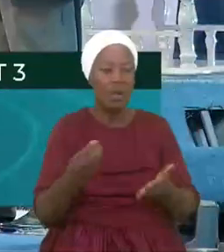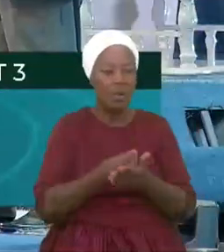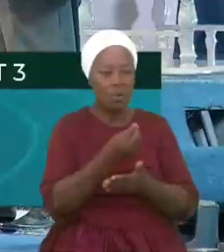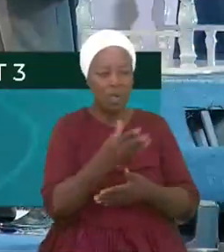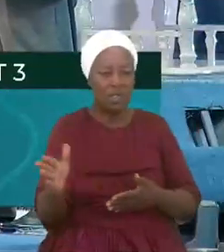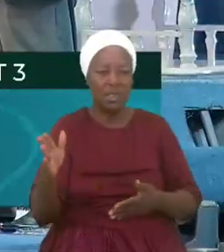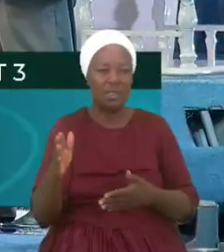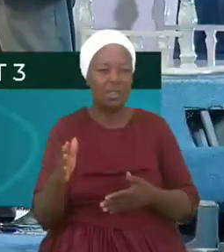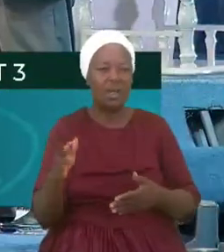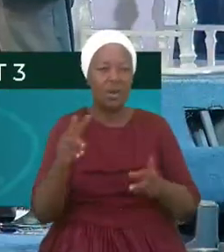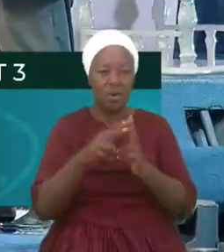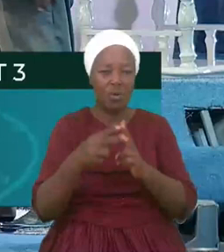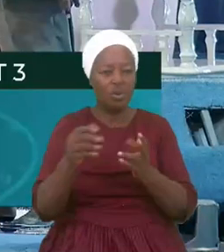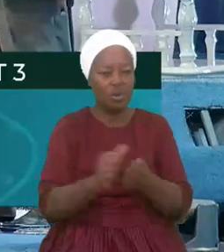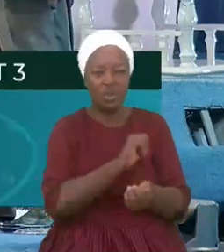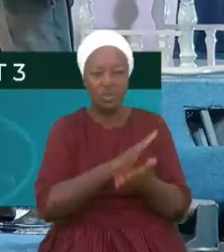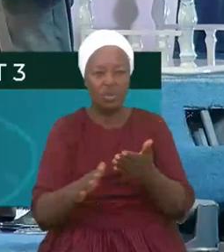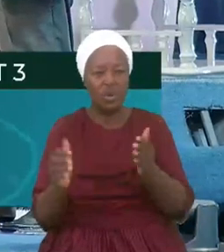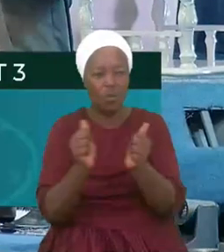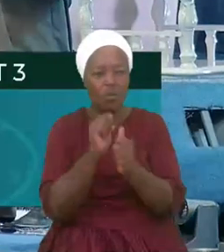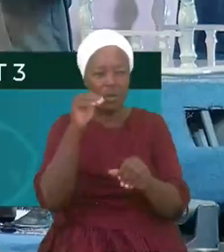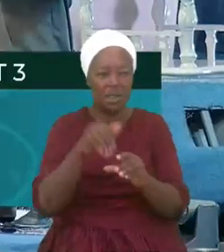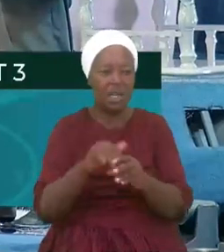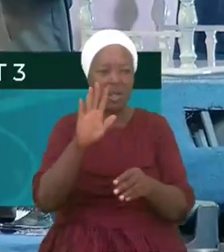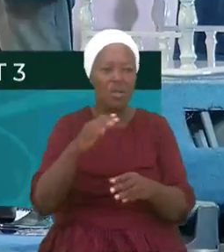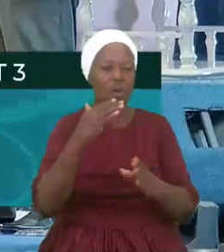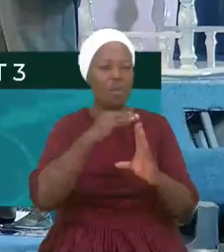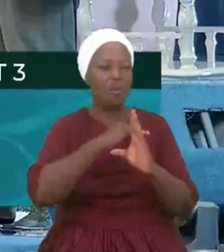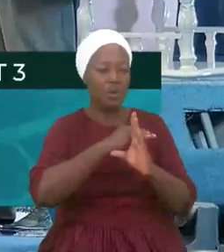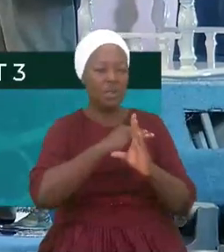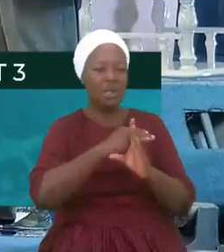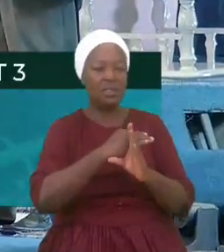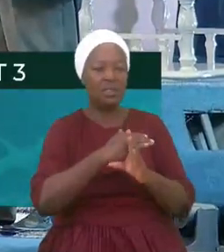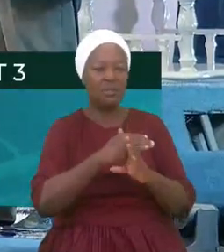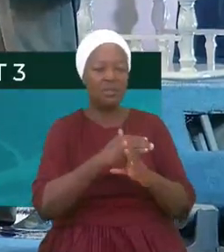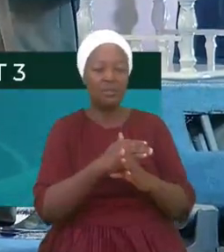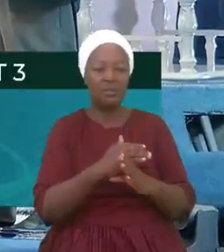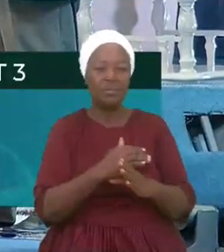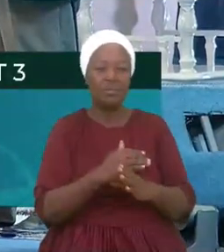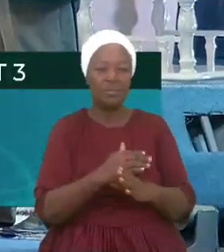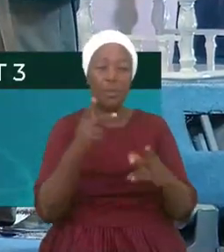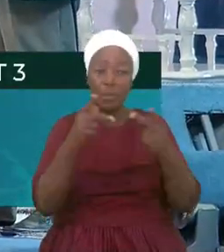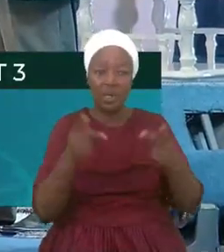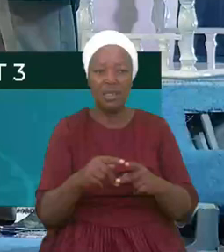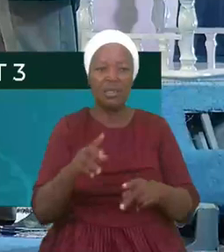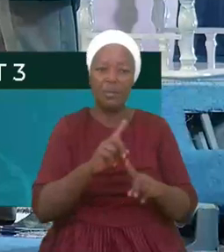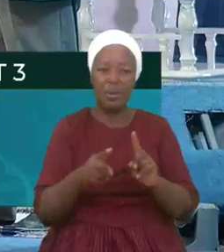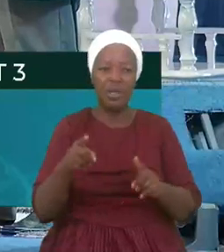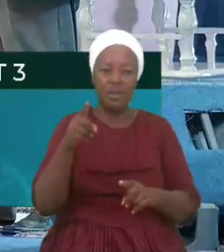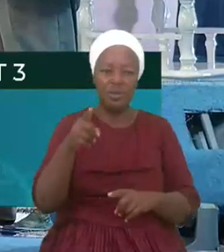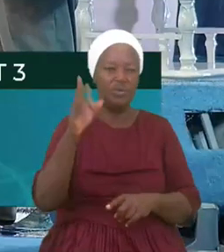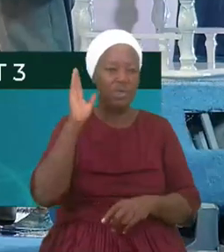parler de violence dans ton pays ni de ravage et de ruines dans ton